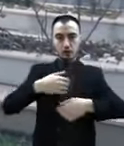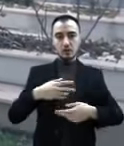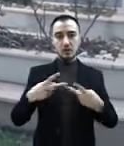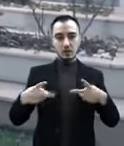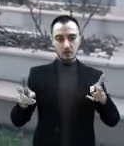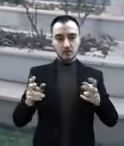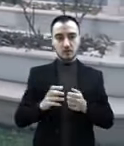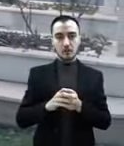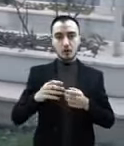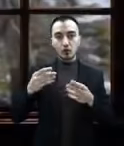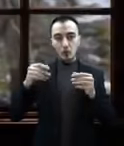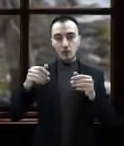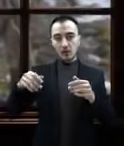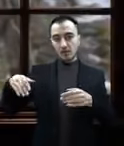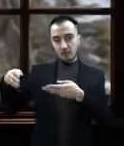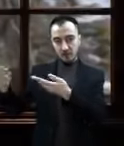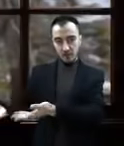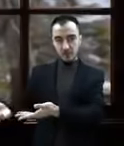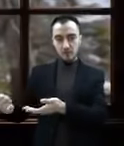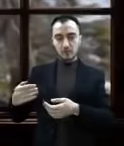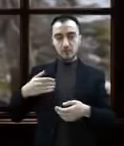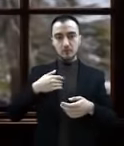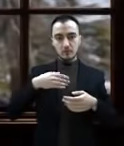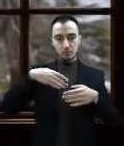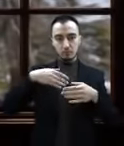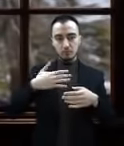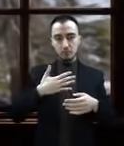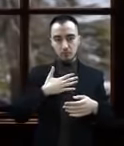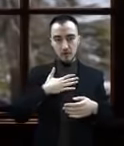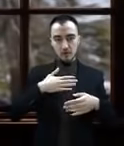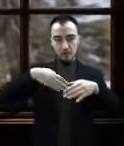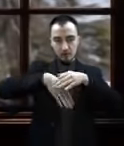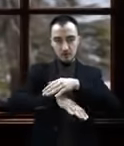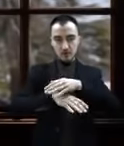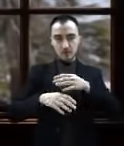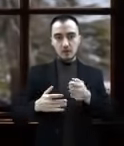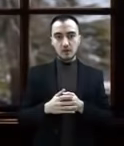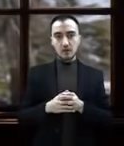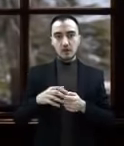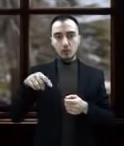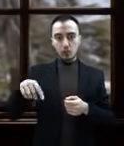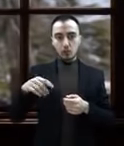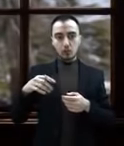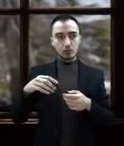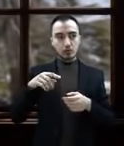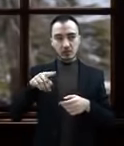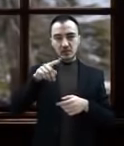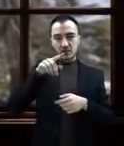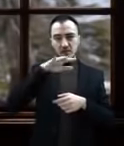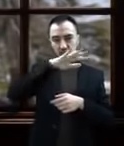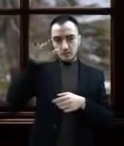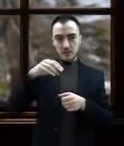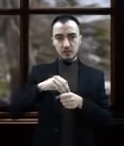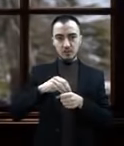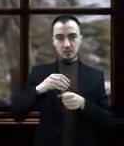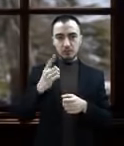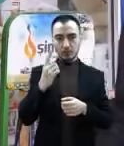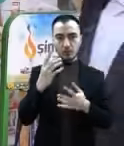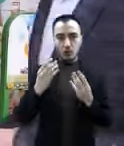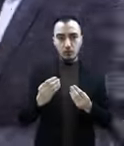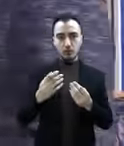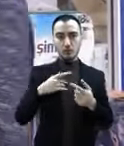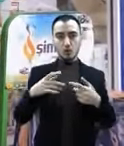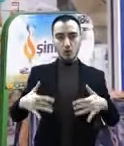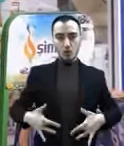saklayan bu kadim şehrin bir ferdi ve içinizden biri olmaktan hayatım boyunca onur duydum ve duymaya da devam